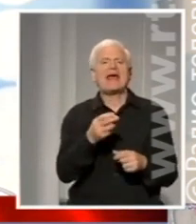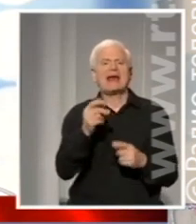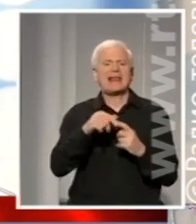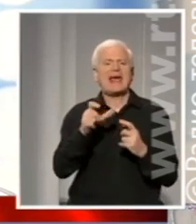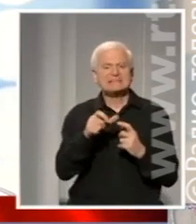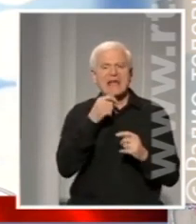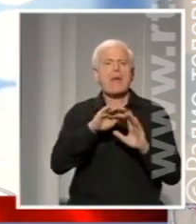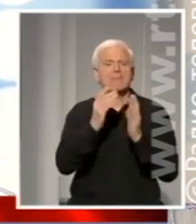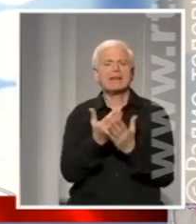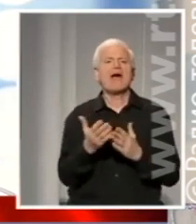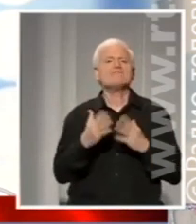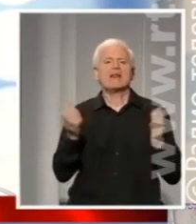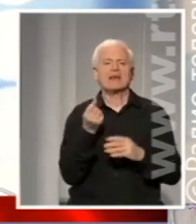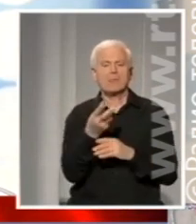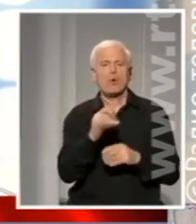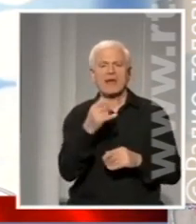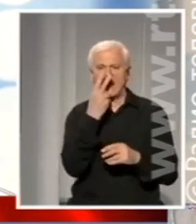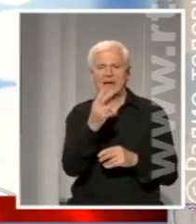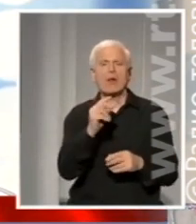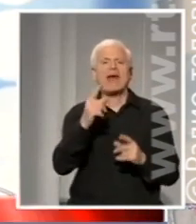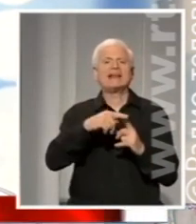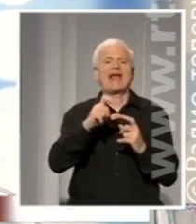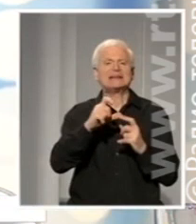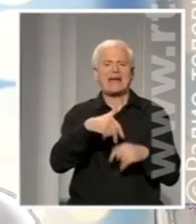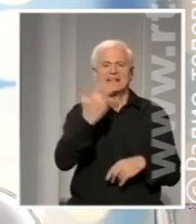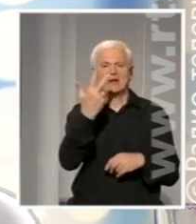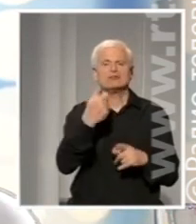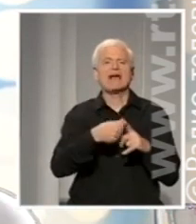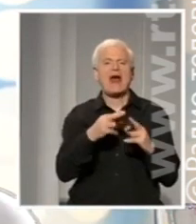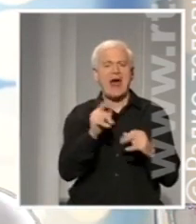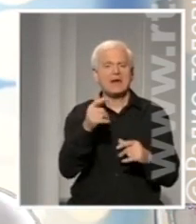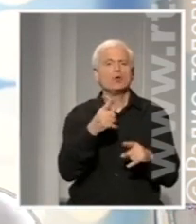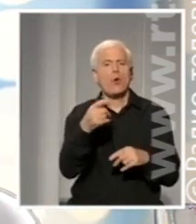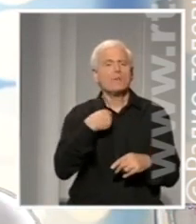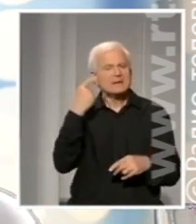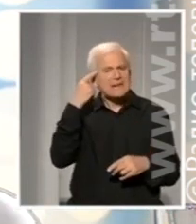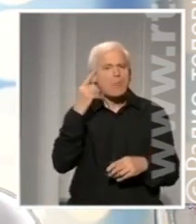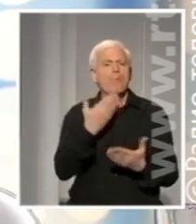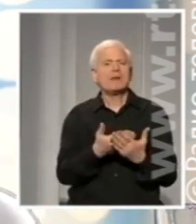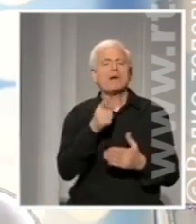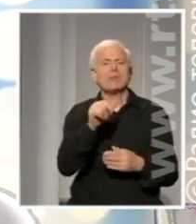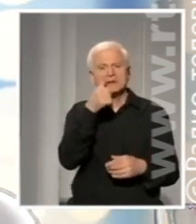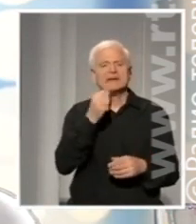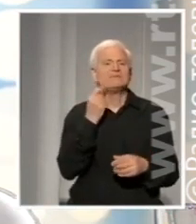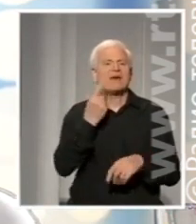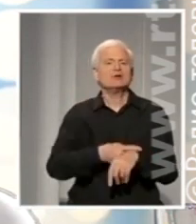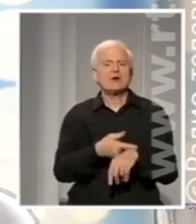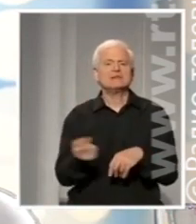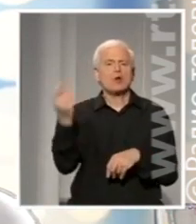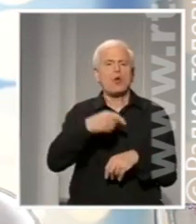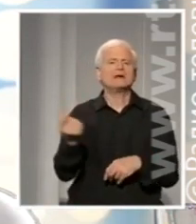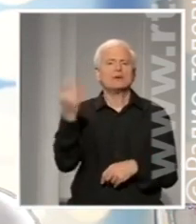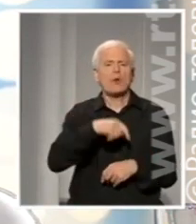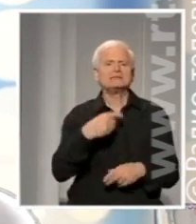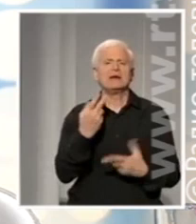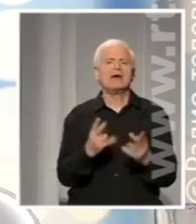veliki broj njih je gledao RTS 3 kanala. To shvatamo i po tome što nam iz časa u čas pristižu komentari